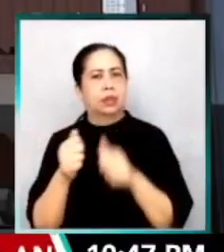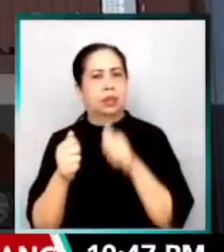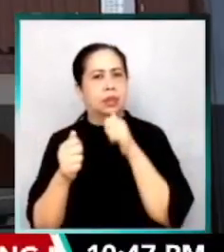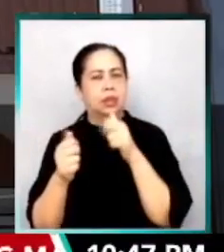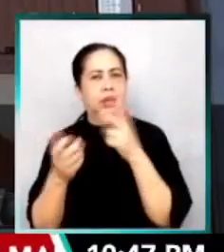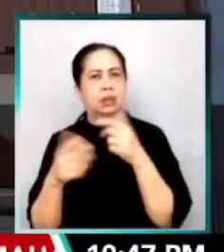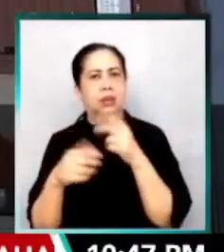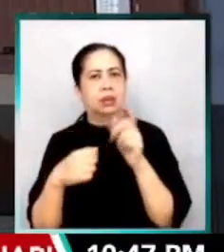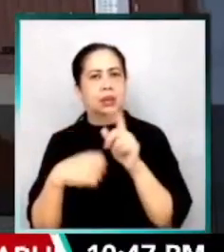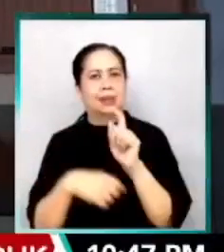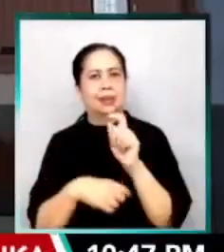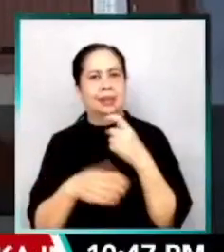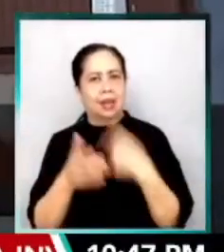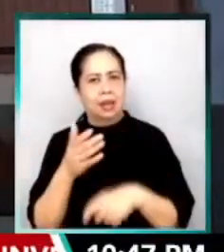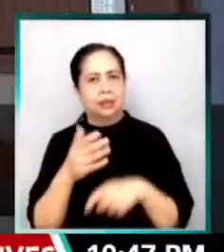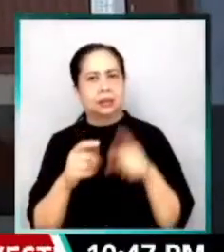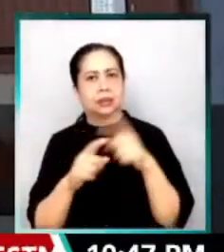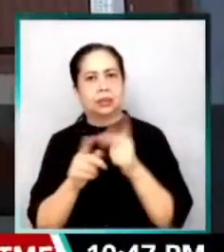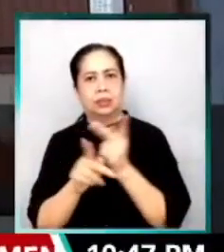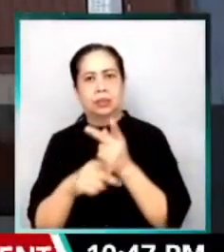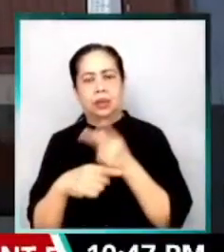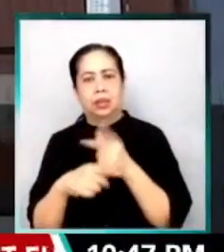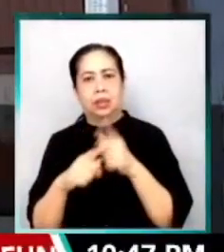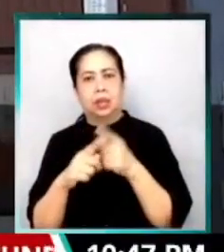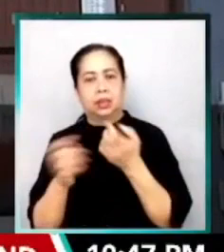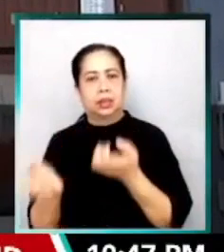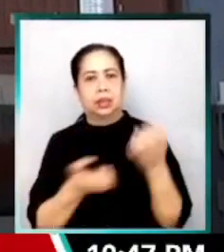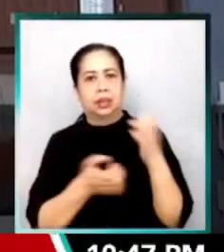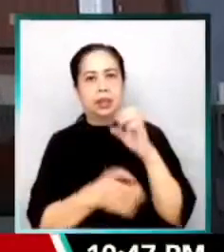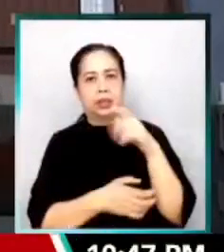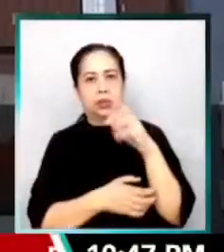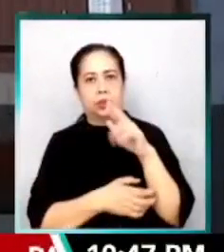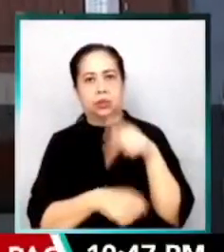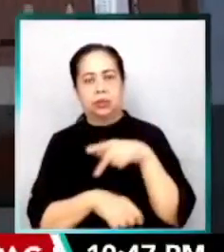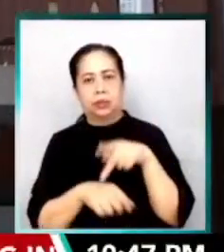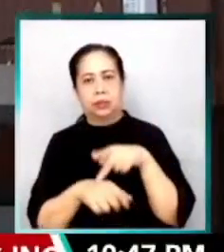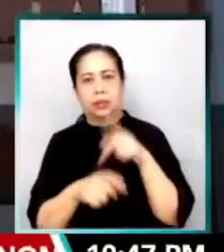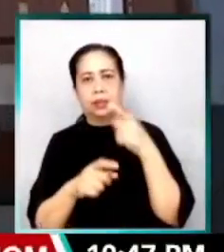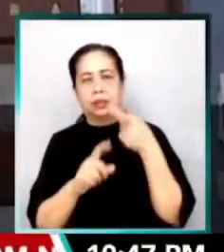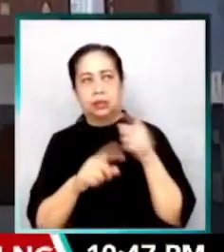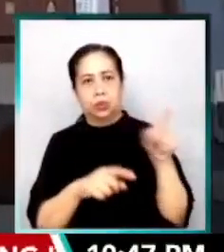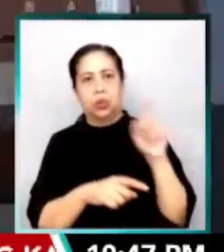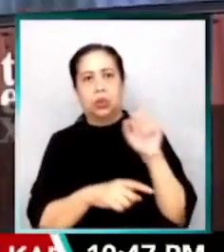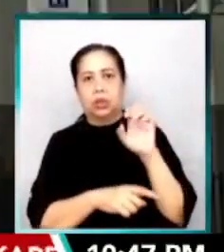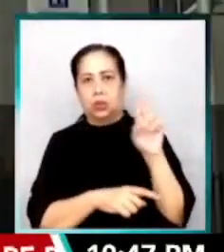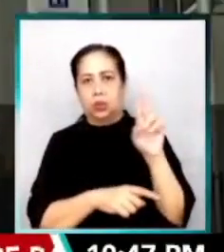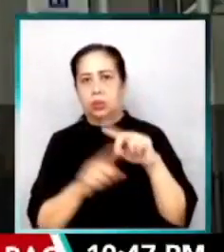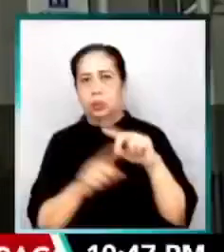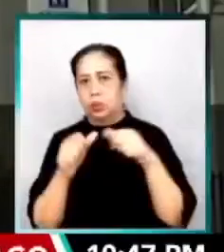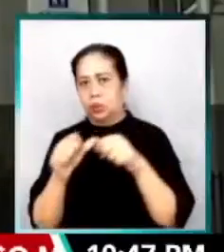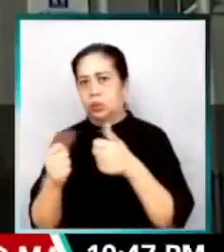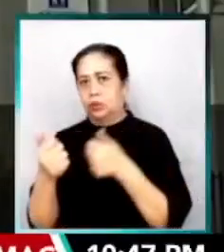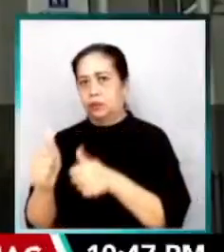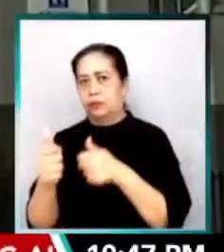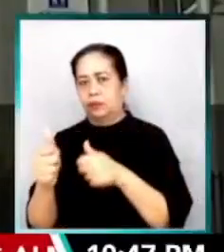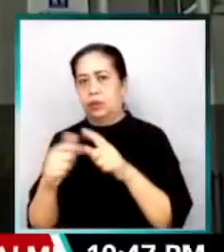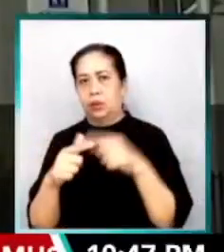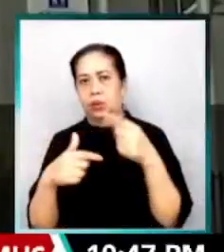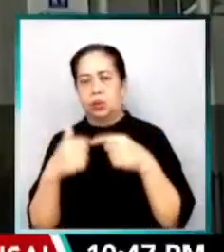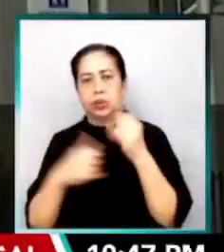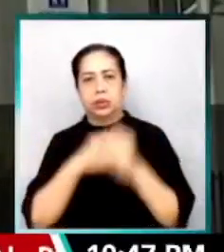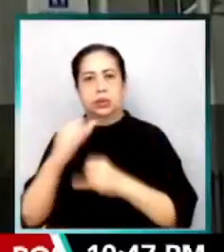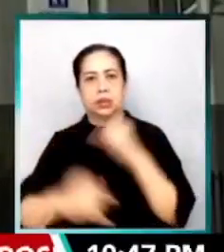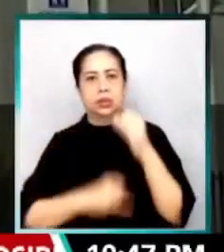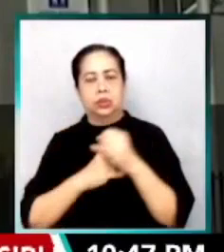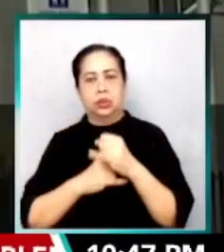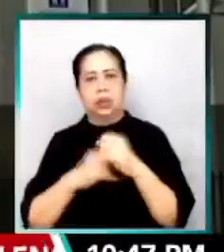taripa o buwis ang mga produktong ini-export ng Pilipinas sa EU sa kondisyong patuloy tayong susunod sa mga international conventions